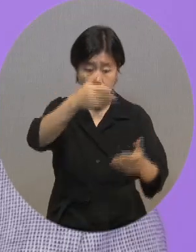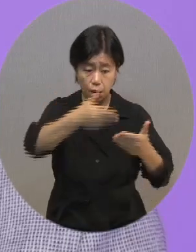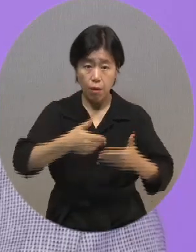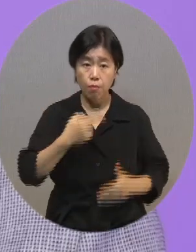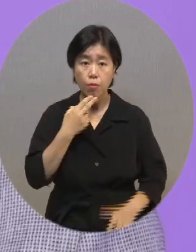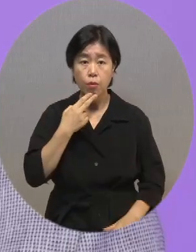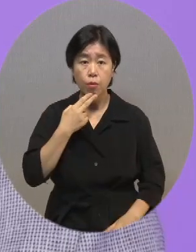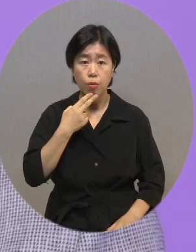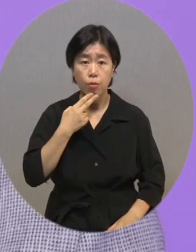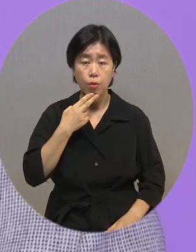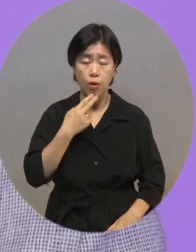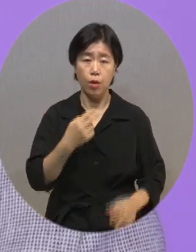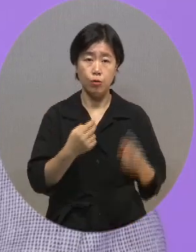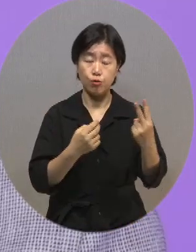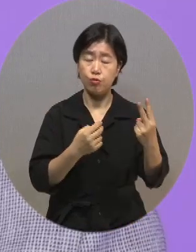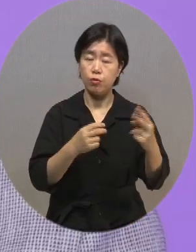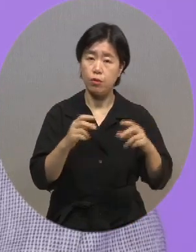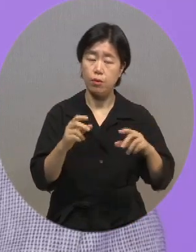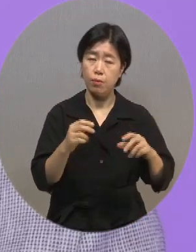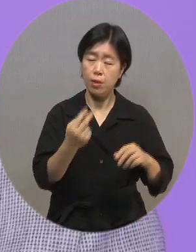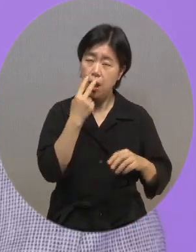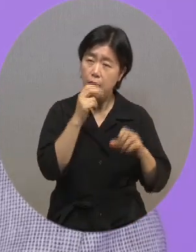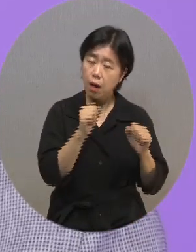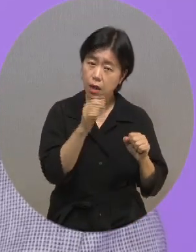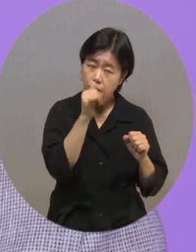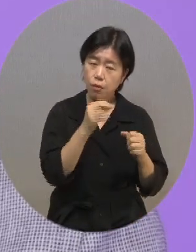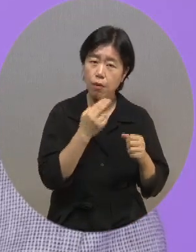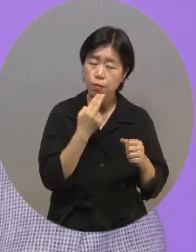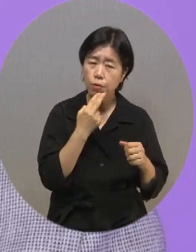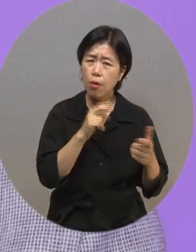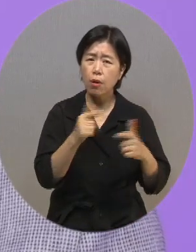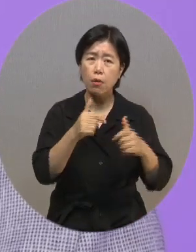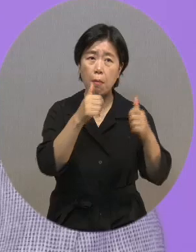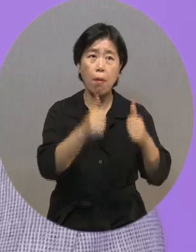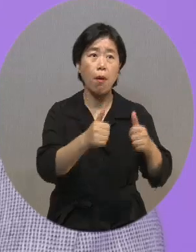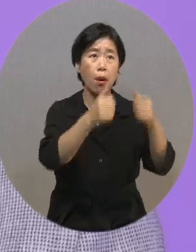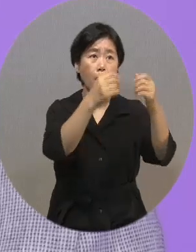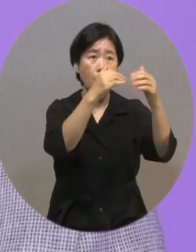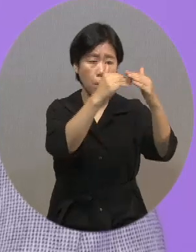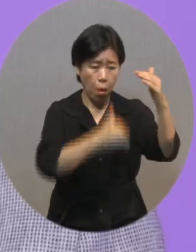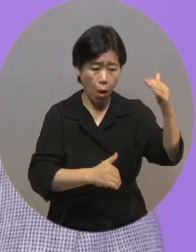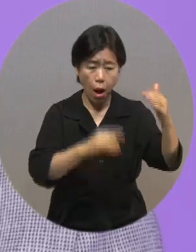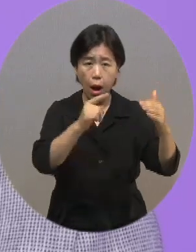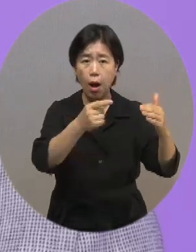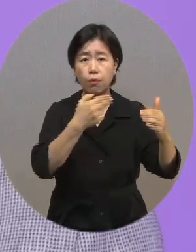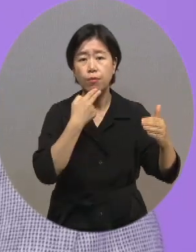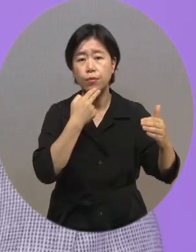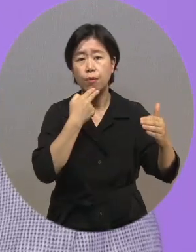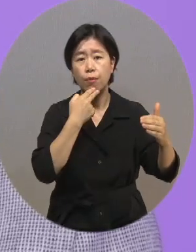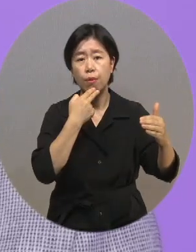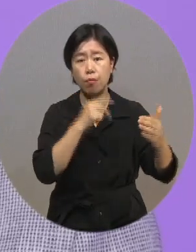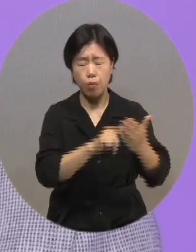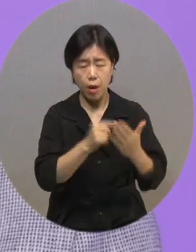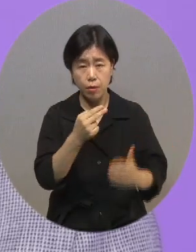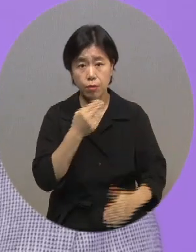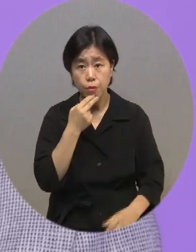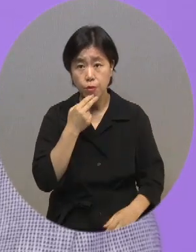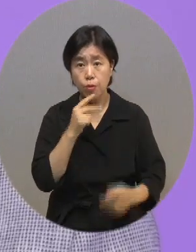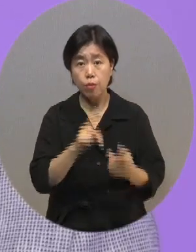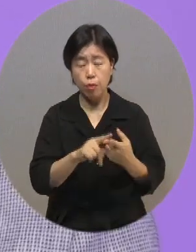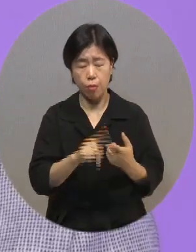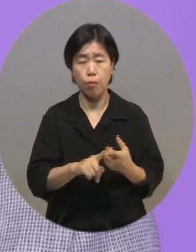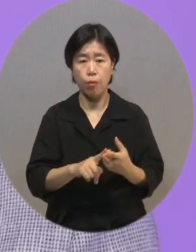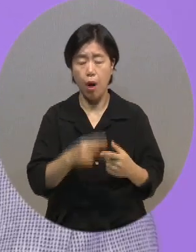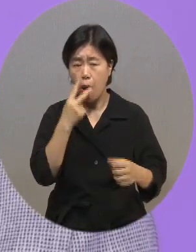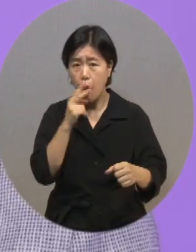알려주지도 않고 정말 아무런 뭐 법적인 절차 이런 것도 없이 정말 그렇게 당했거든요. 정말